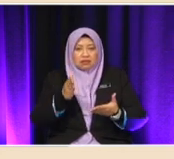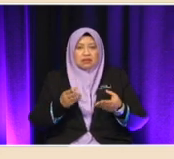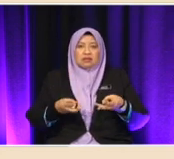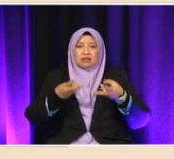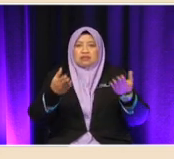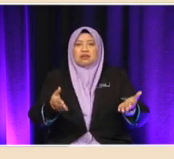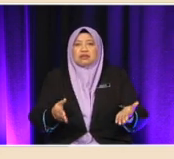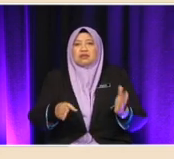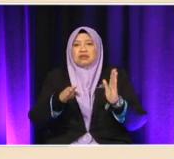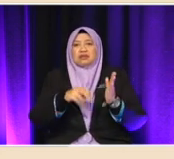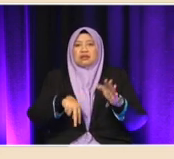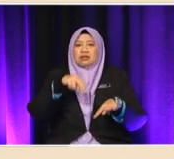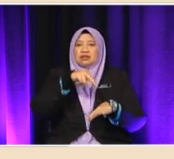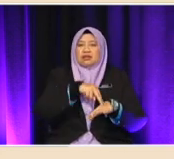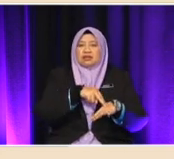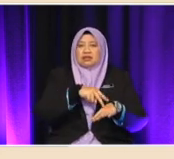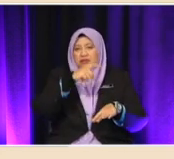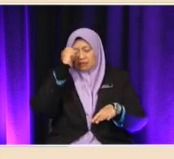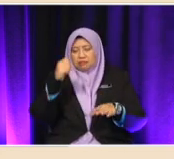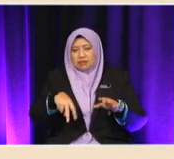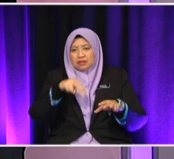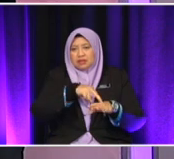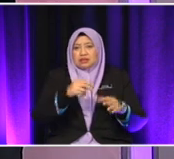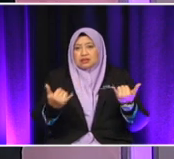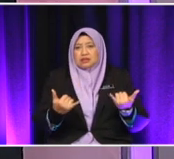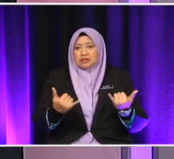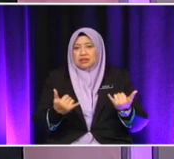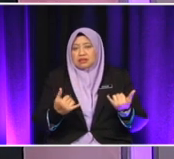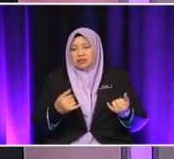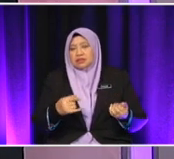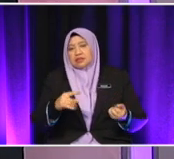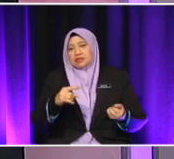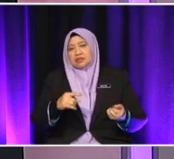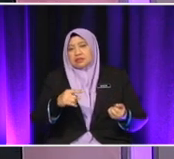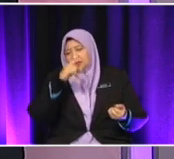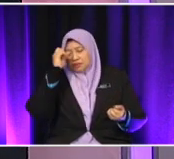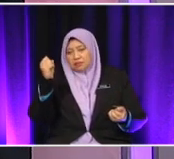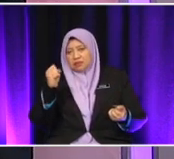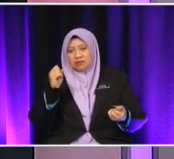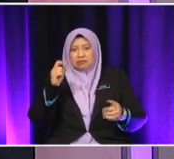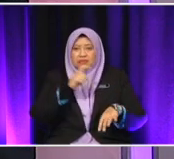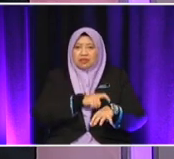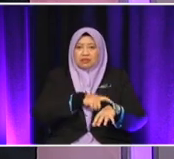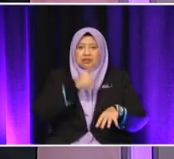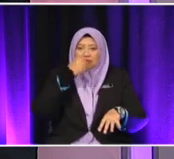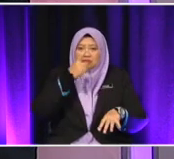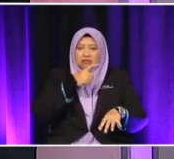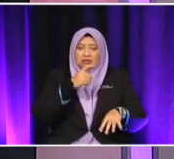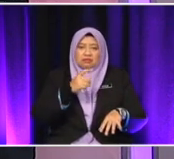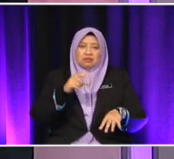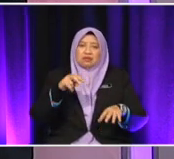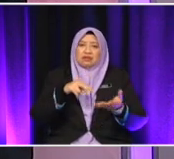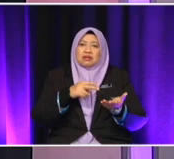masa sekarang akan naik Kenapa akan naik Sekarang sebab tak pada masa depan harga akan turun